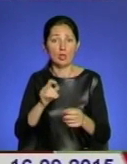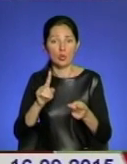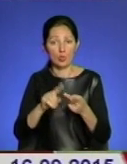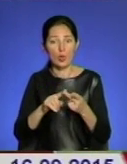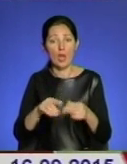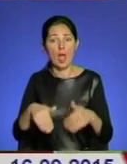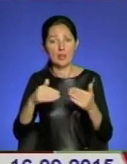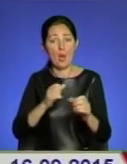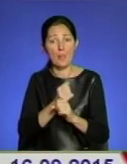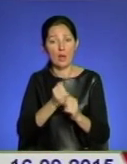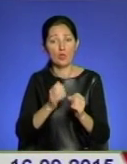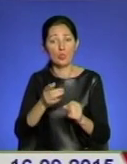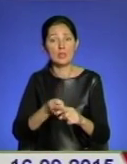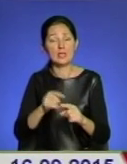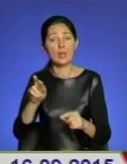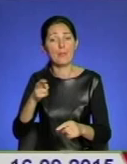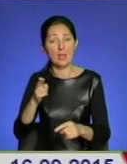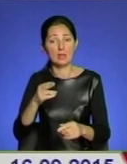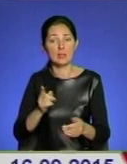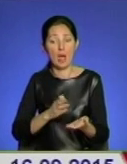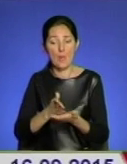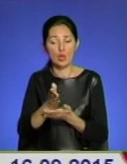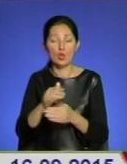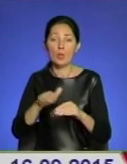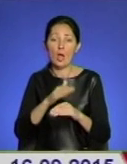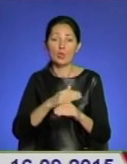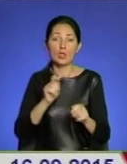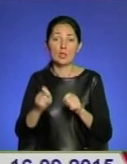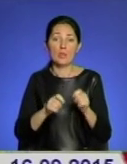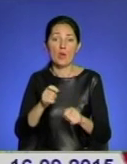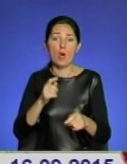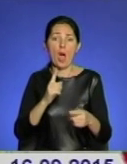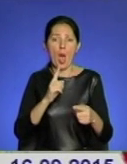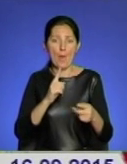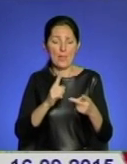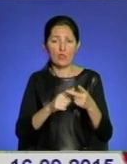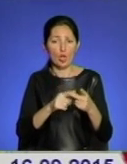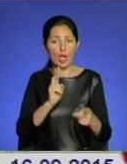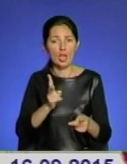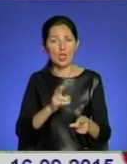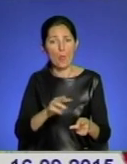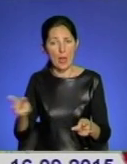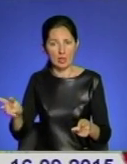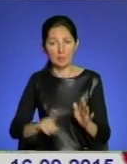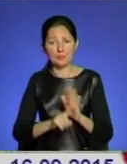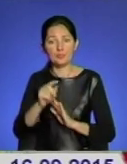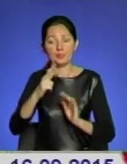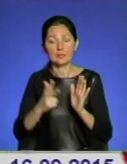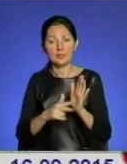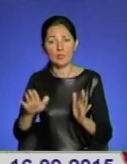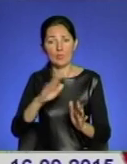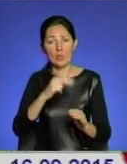марафону відбудеться цієї п'ятниці. Маршрут благодійного забігу – 1,5 кілометра. Стартуватимуть 18 вересня